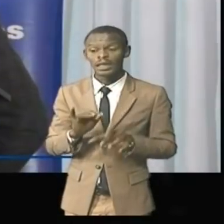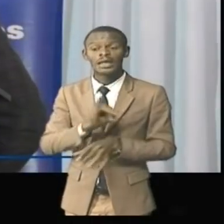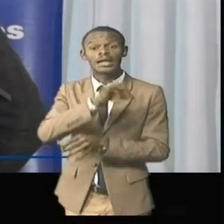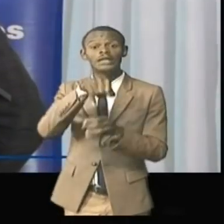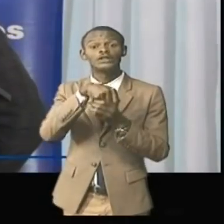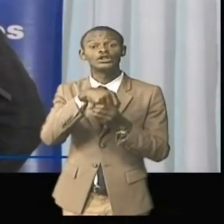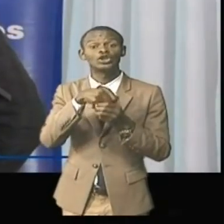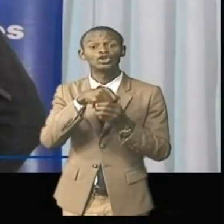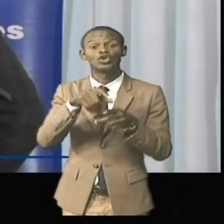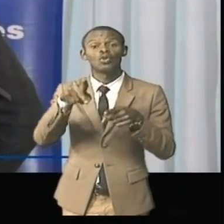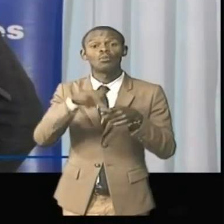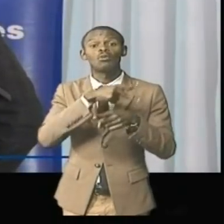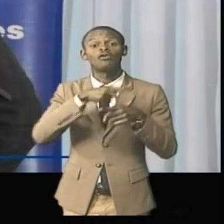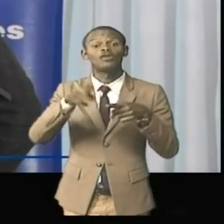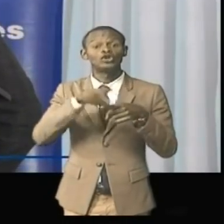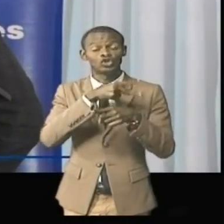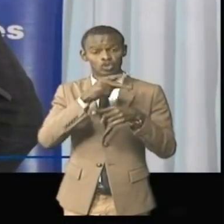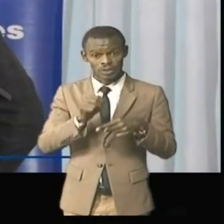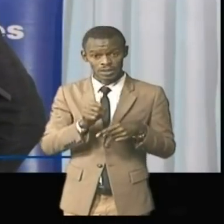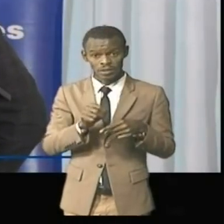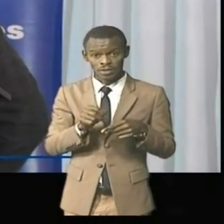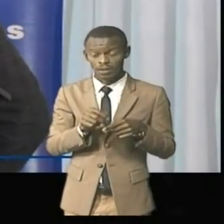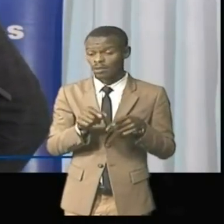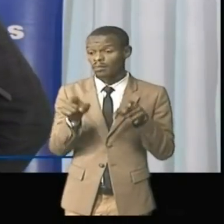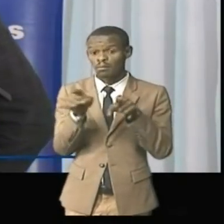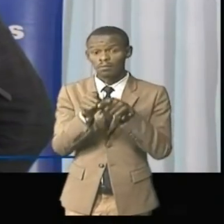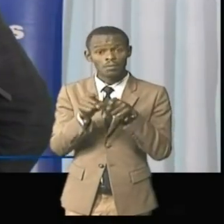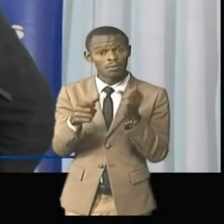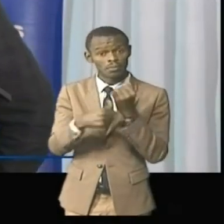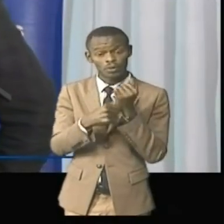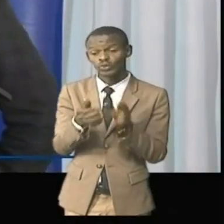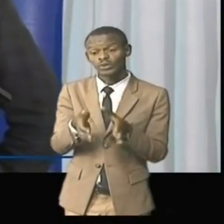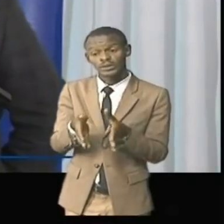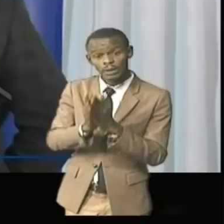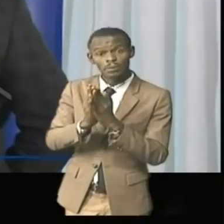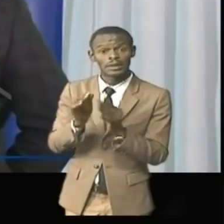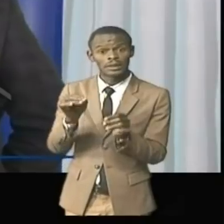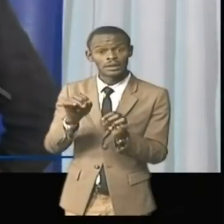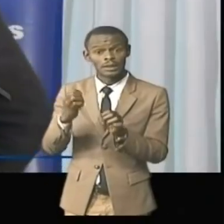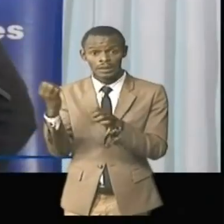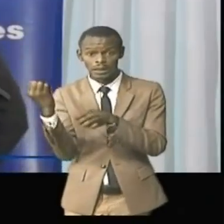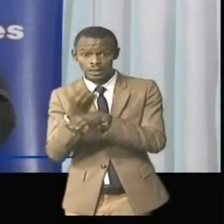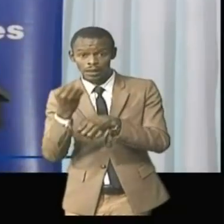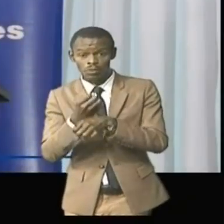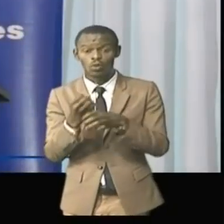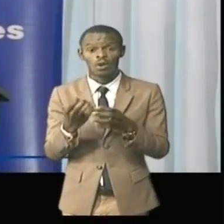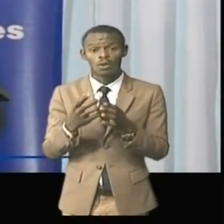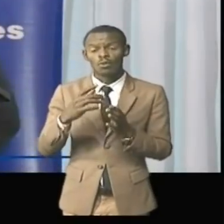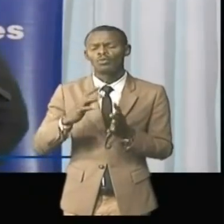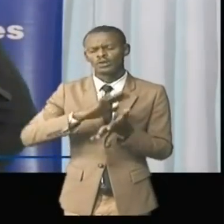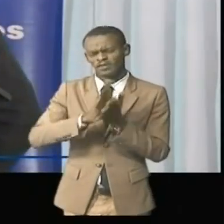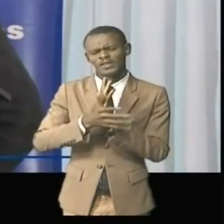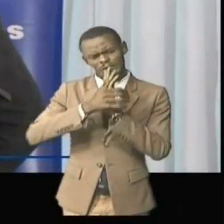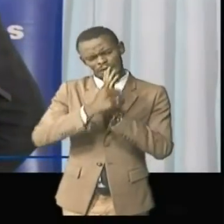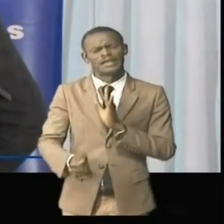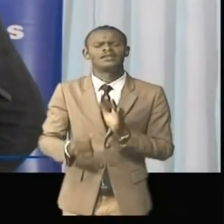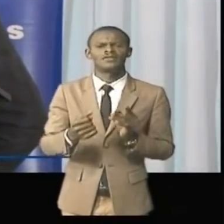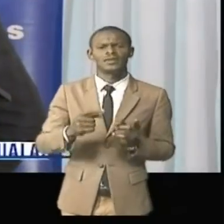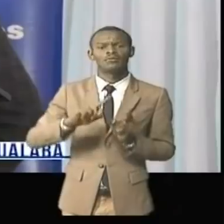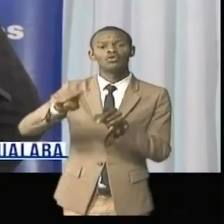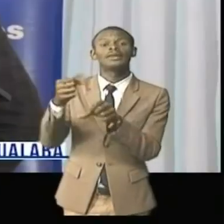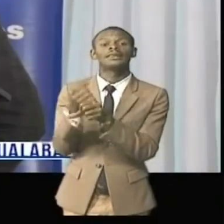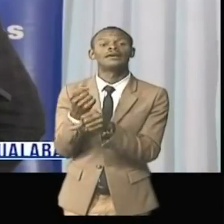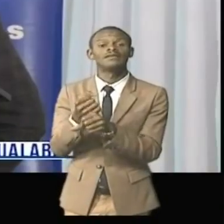concerne les demandeurs d'emploi, de ceux qui se convertissent pour une réqualification dans un lycée.